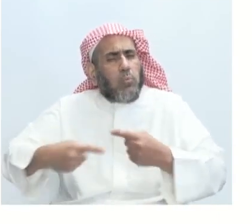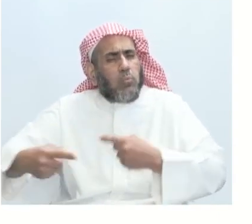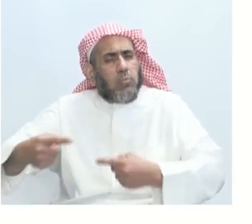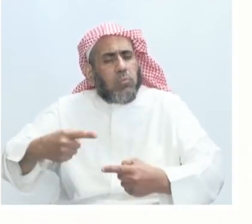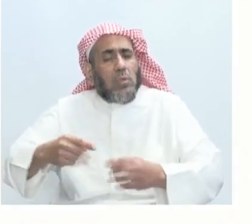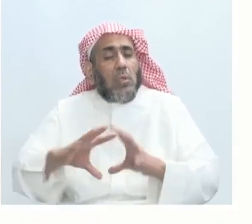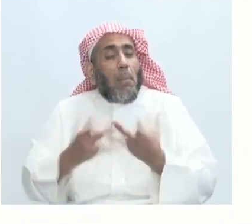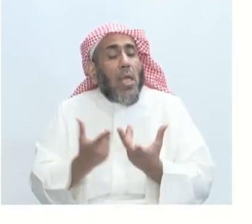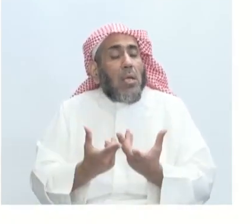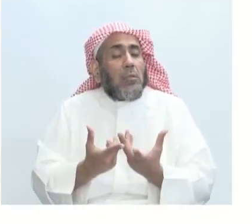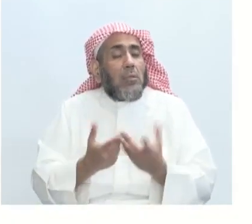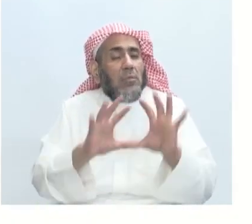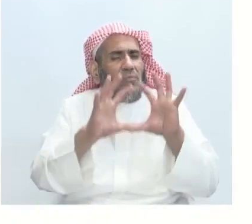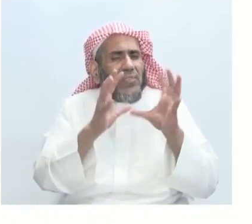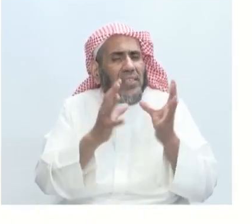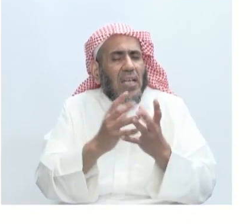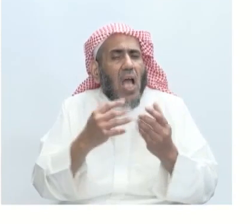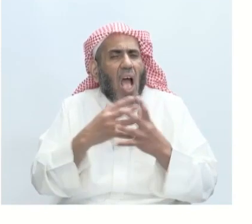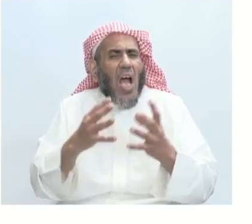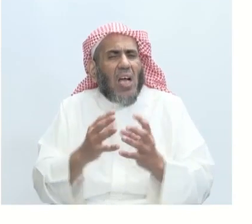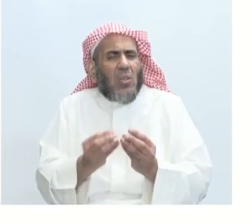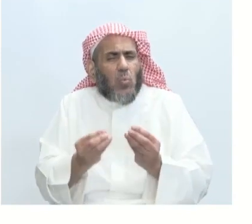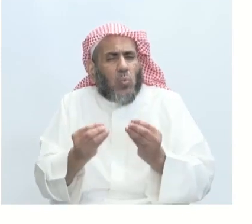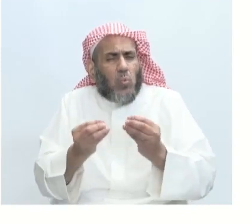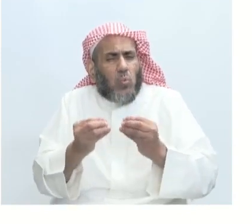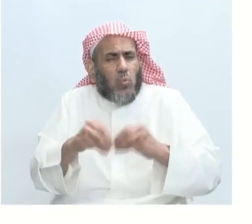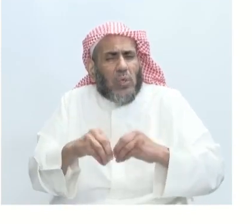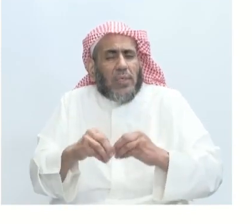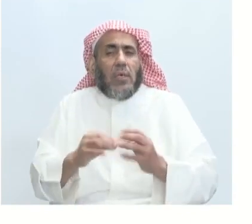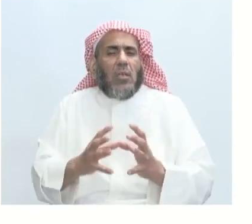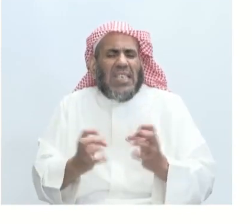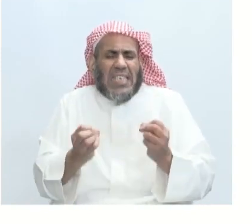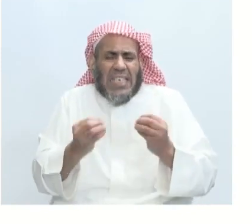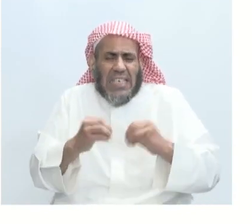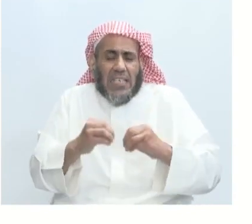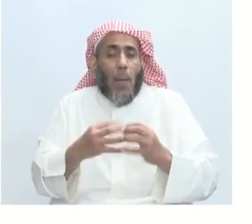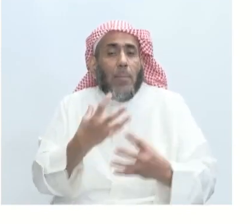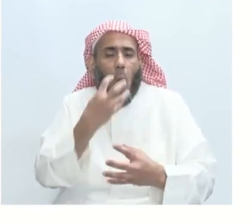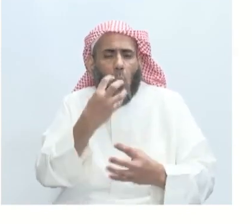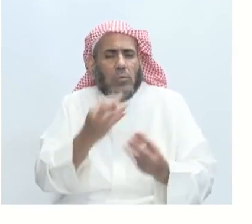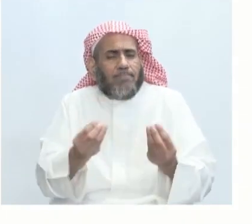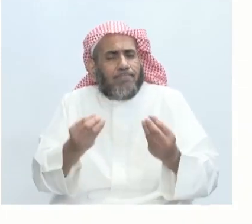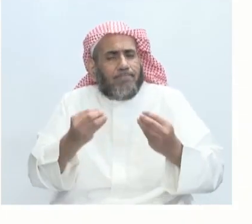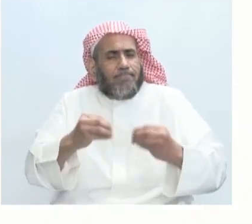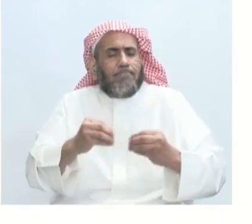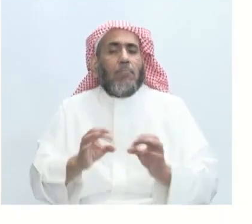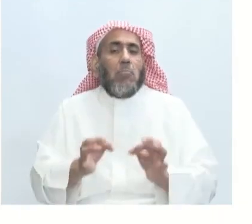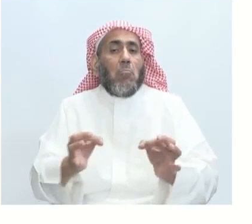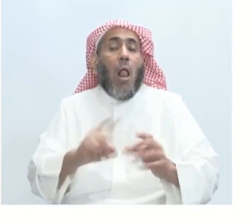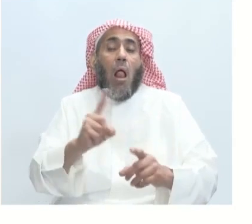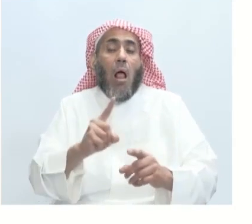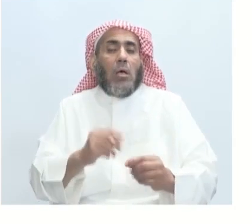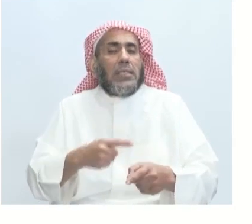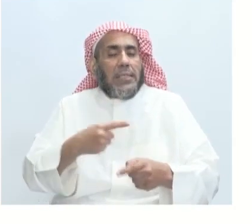تتميز بماذا اكثر حده اي اكثر شده من الحزن الاعتيادي